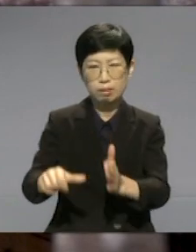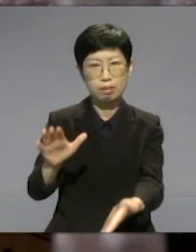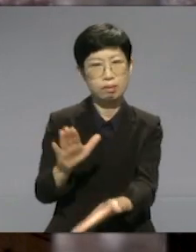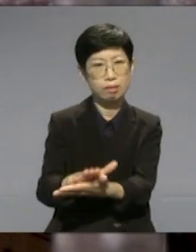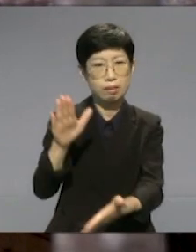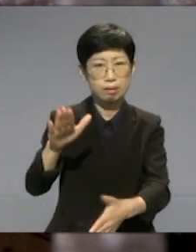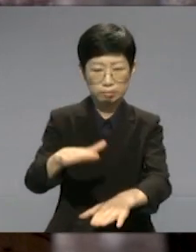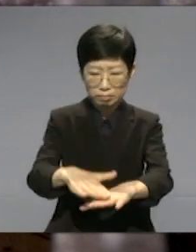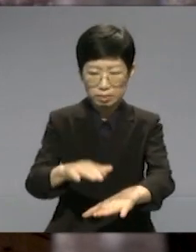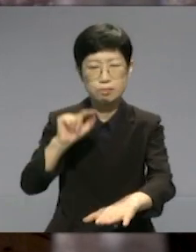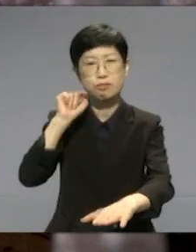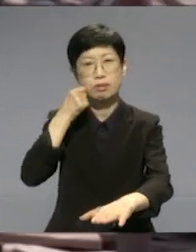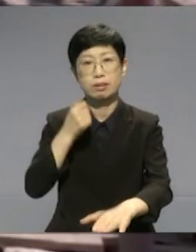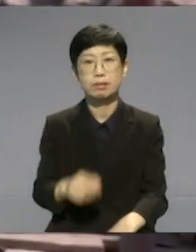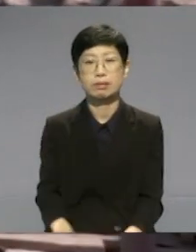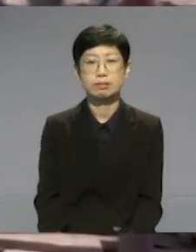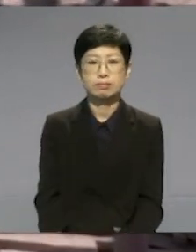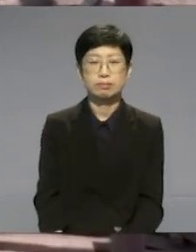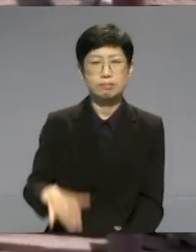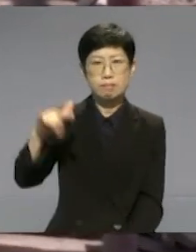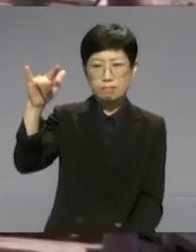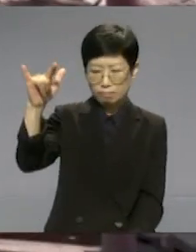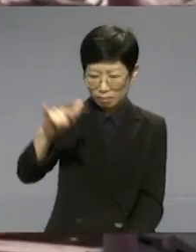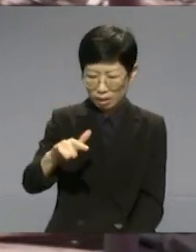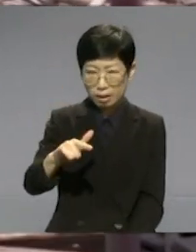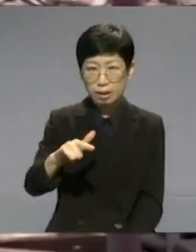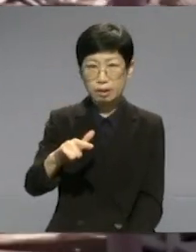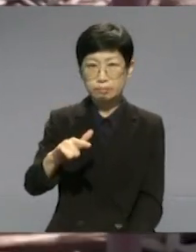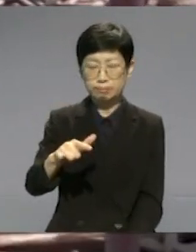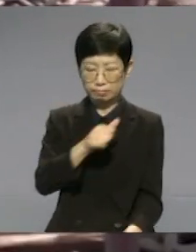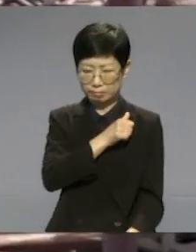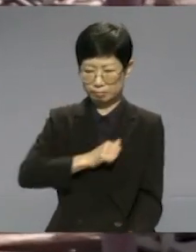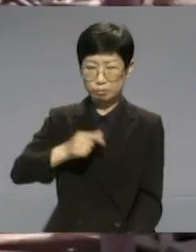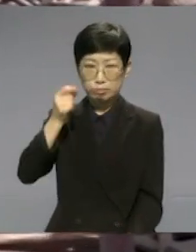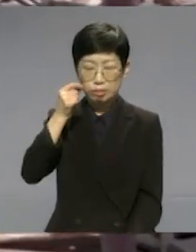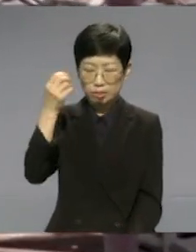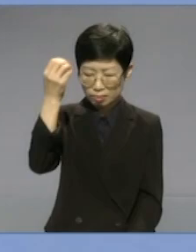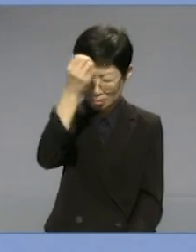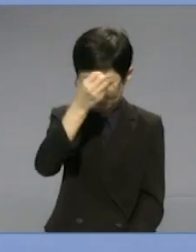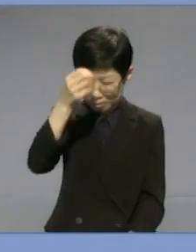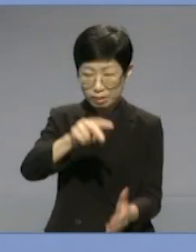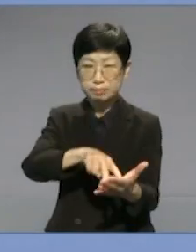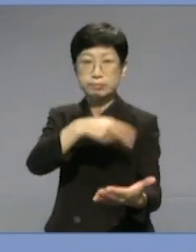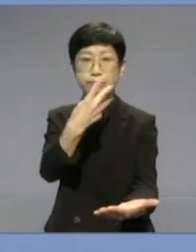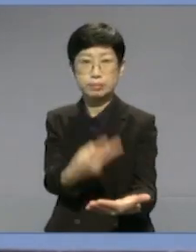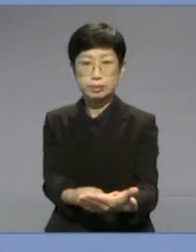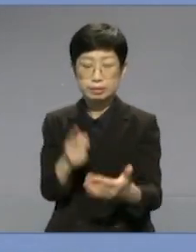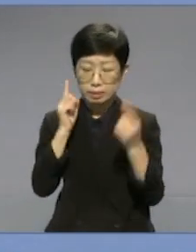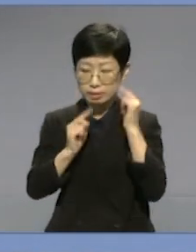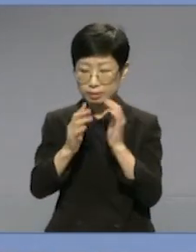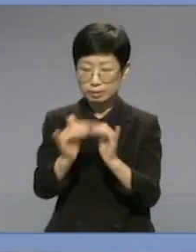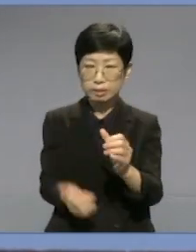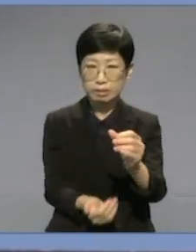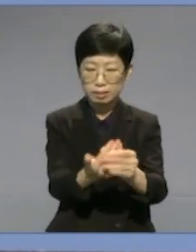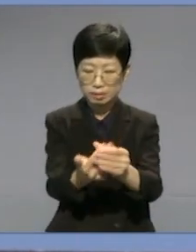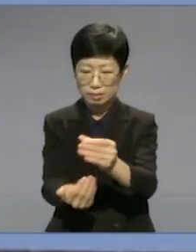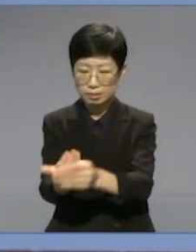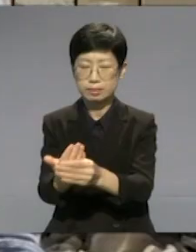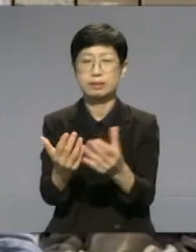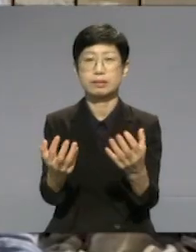힘듭니다. 장렬하는 태양을 견디지 못하고 어지럼증을 느끼며 쓰러지고 다치는 사람도